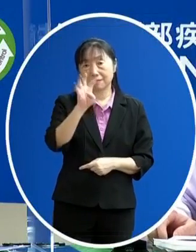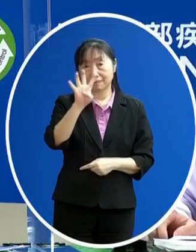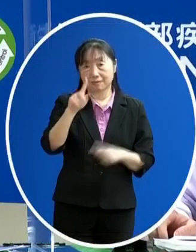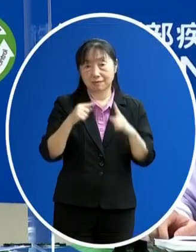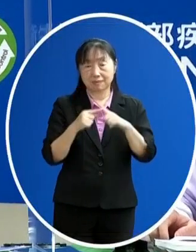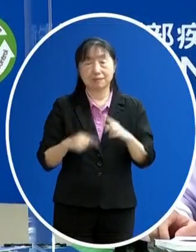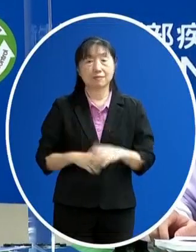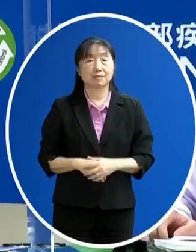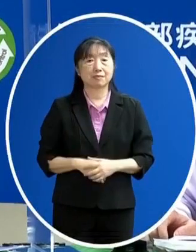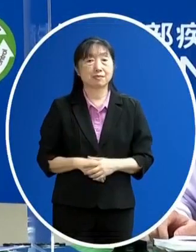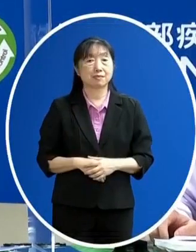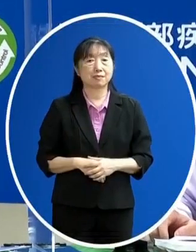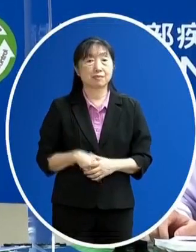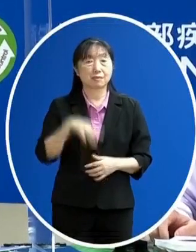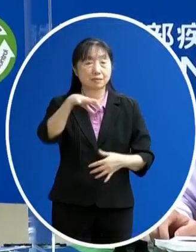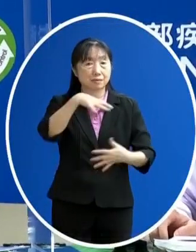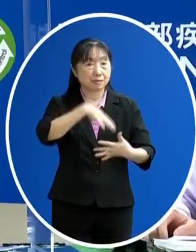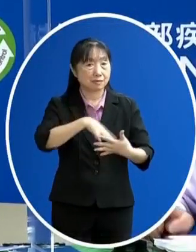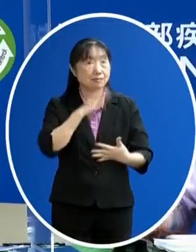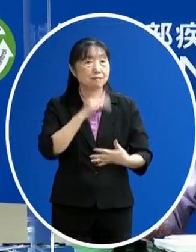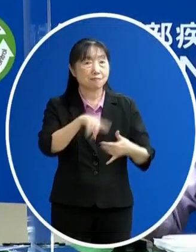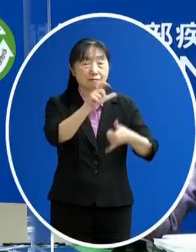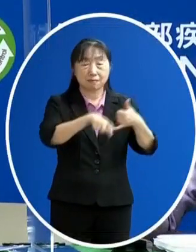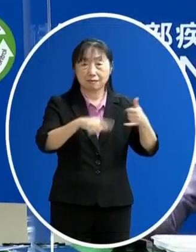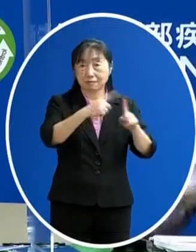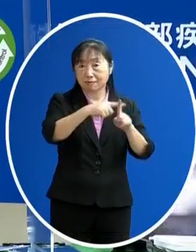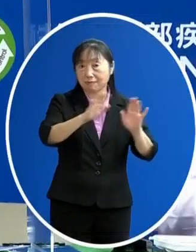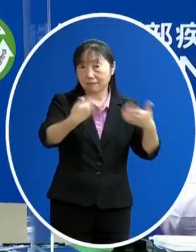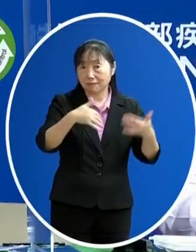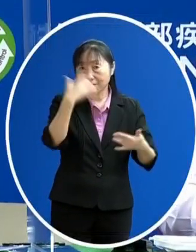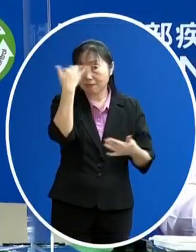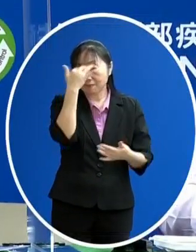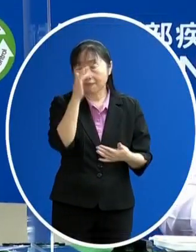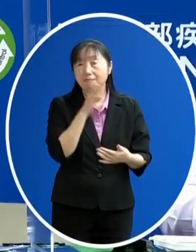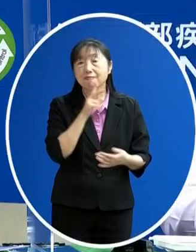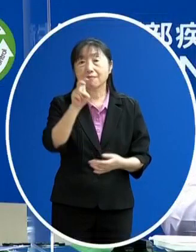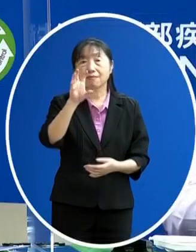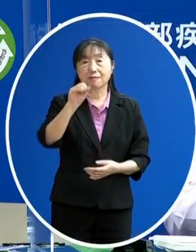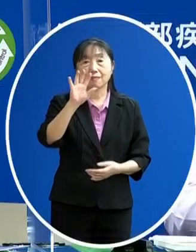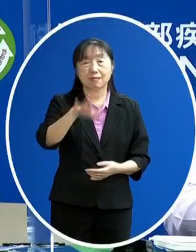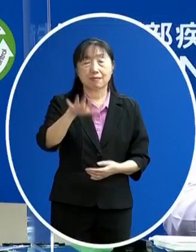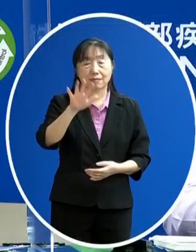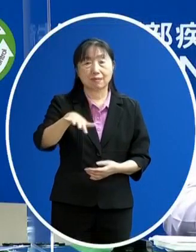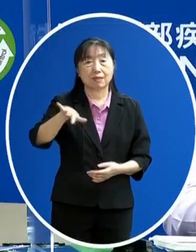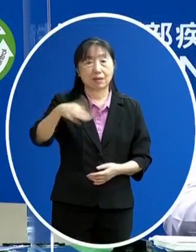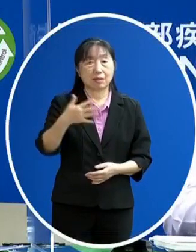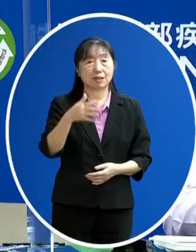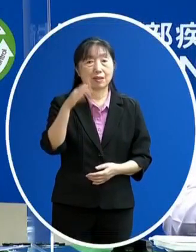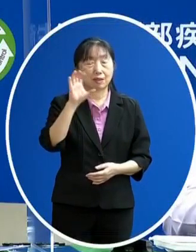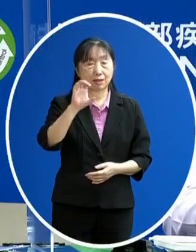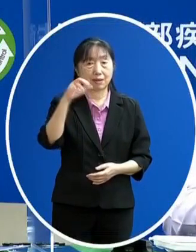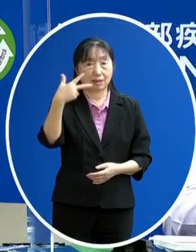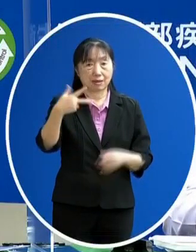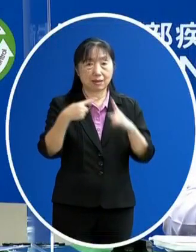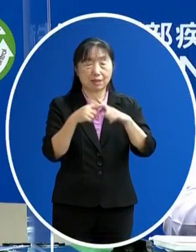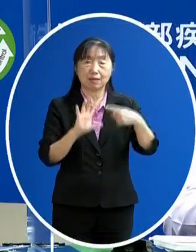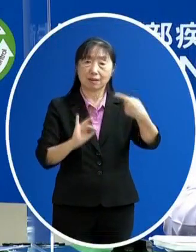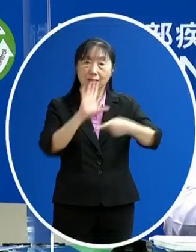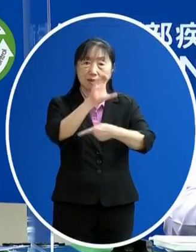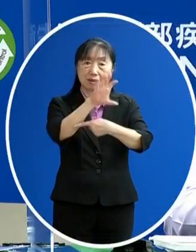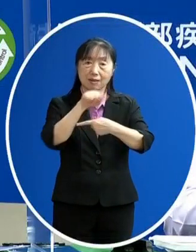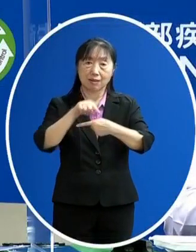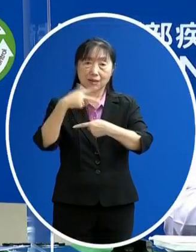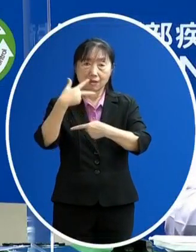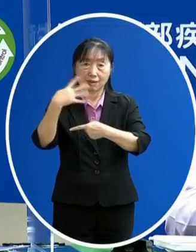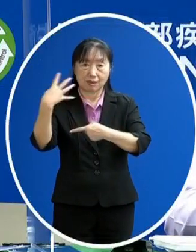说，如果他不能准时到，我们照着合约定了，5月31号不到之后，每晚一